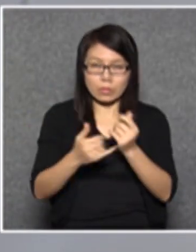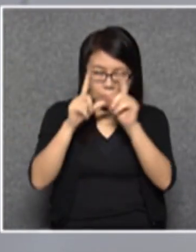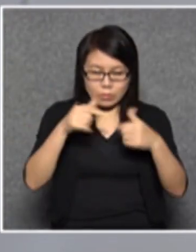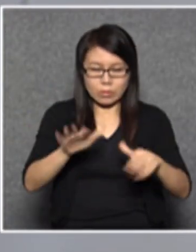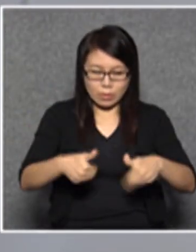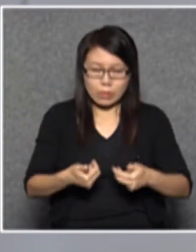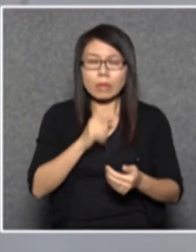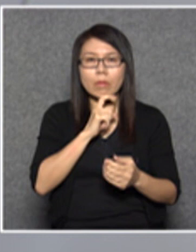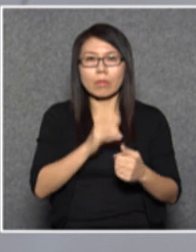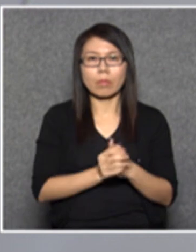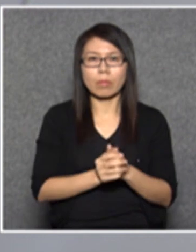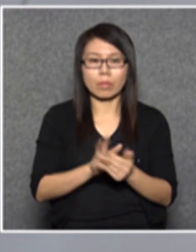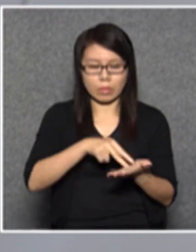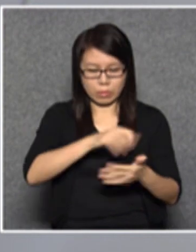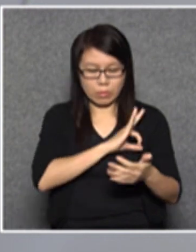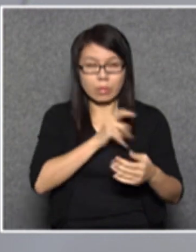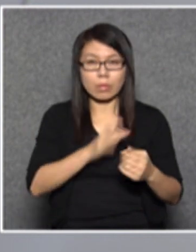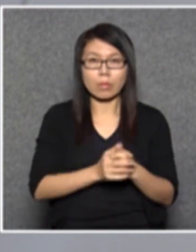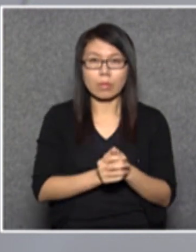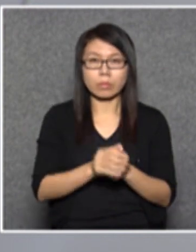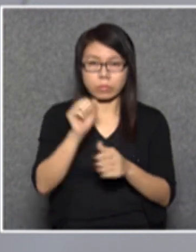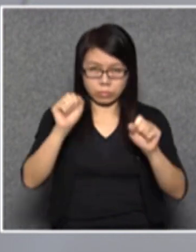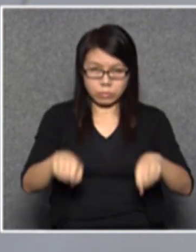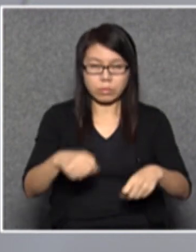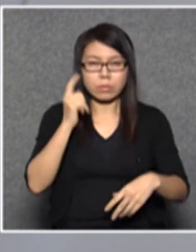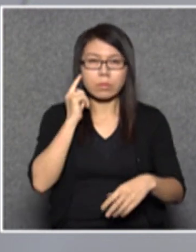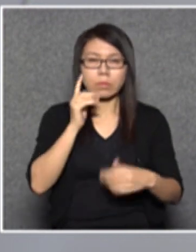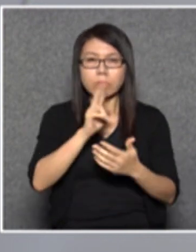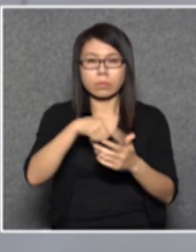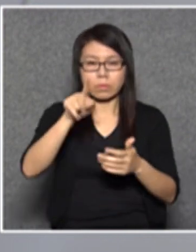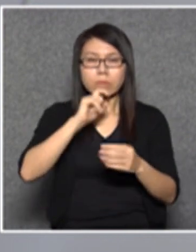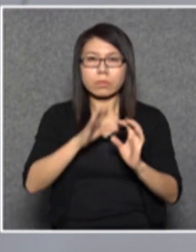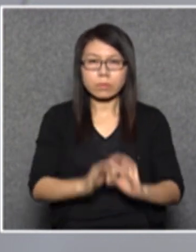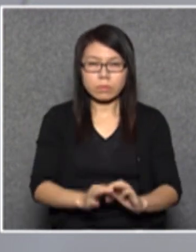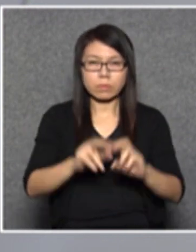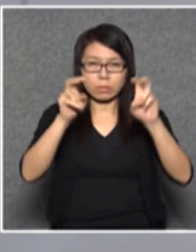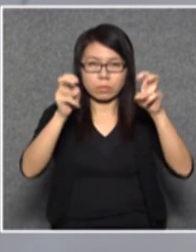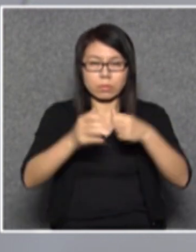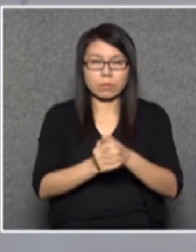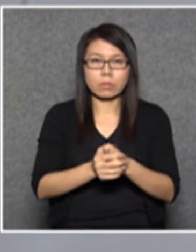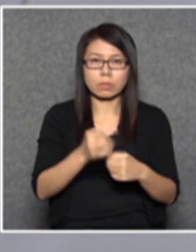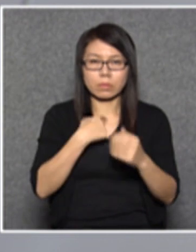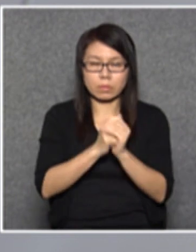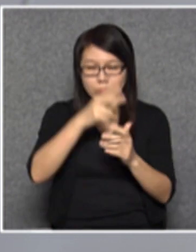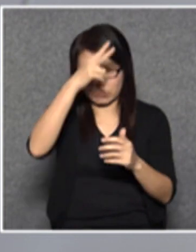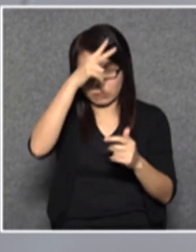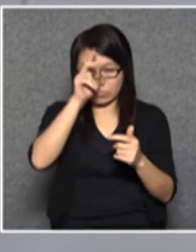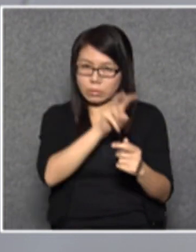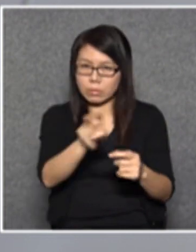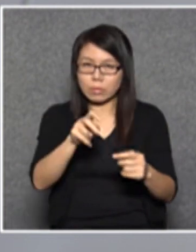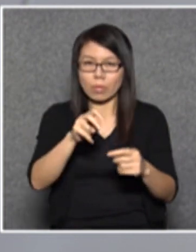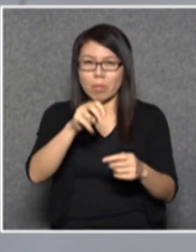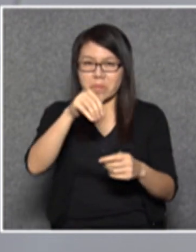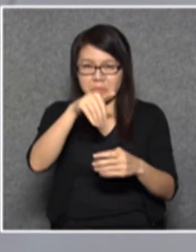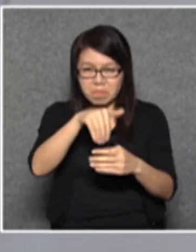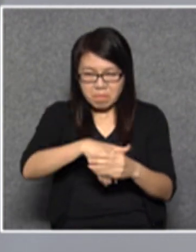嘅，而且立法會已經有共識，係要已經通過咗有關嘅議案，就係要求政府係正視圍標嘅問題，亦